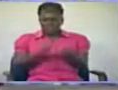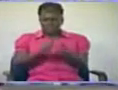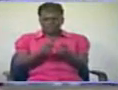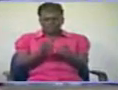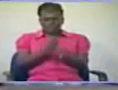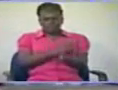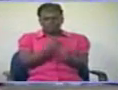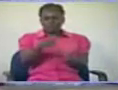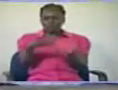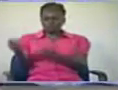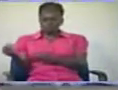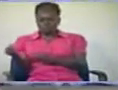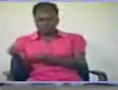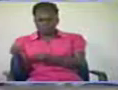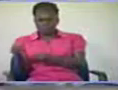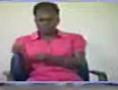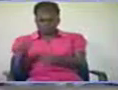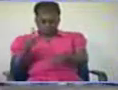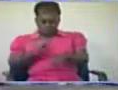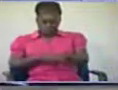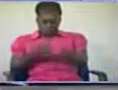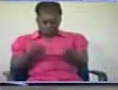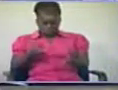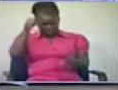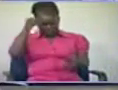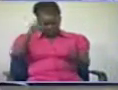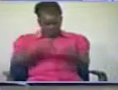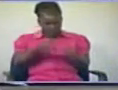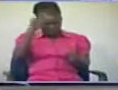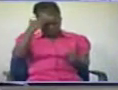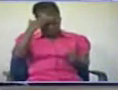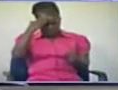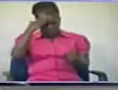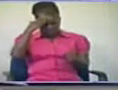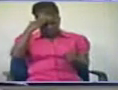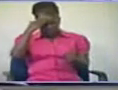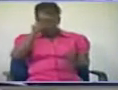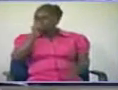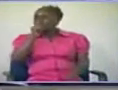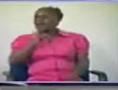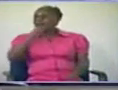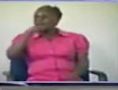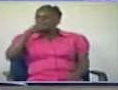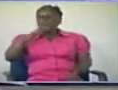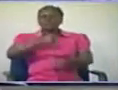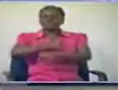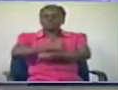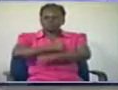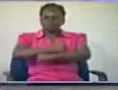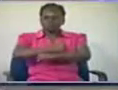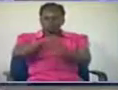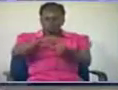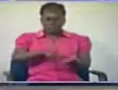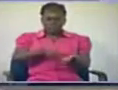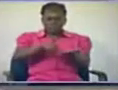sijakuachilia, kwa sasa hivi tunakumbuka kwamba tunajua kwamba shule za watu binafsi zimekuwa zikisisitiza